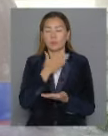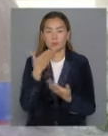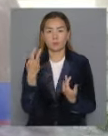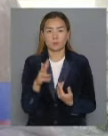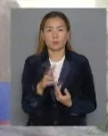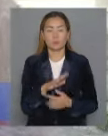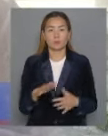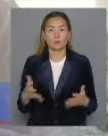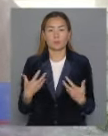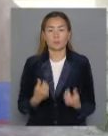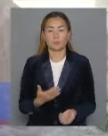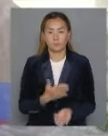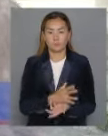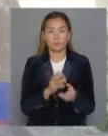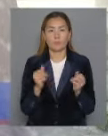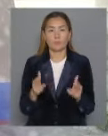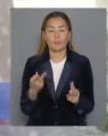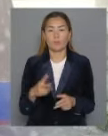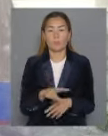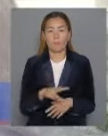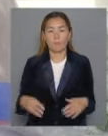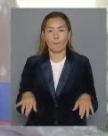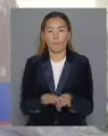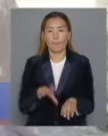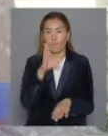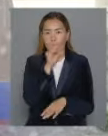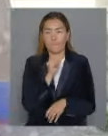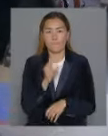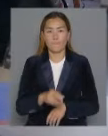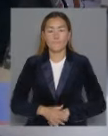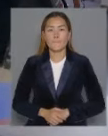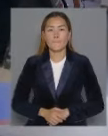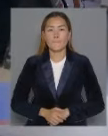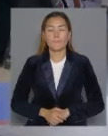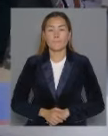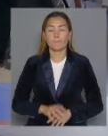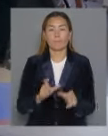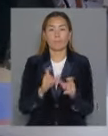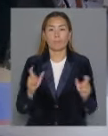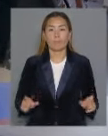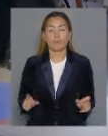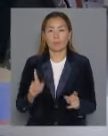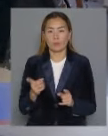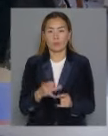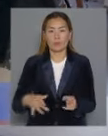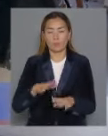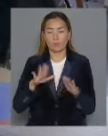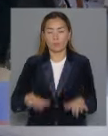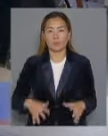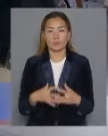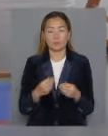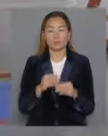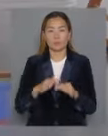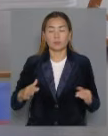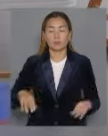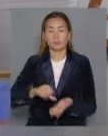3 баламен қабылданып жатыр. Қалайша 2 минутта олар үлгерді. Талап бойынша мектепте тек нысан аумағында орналасқан отбасының